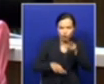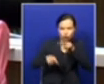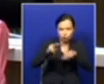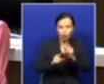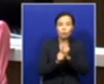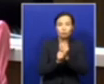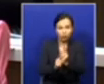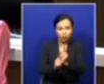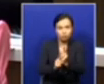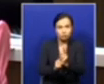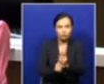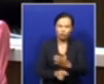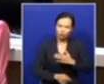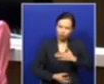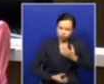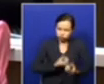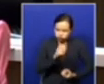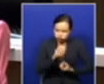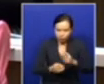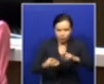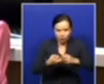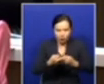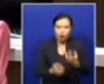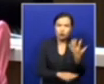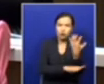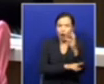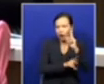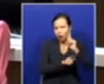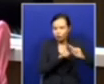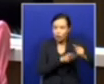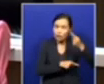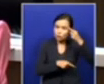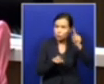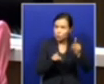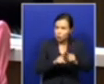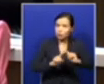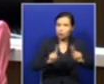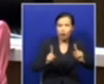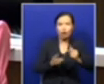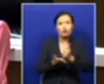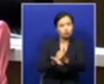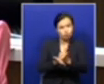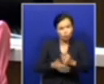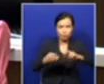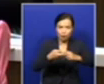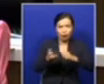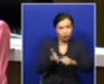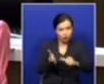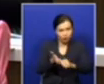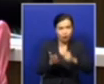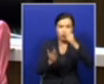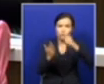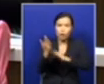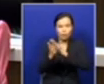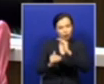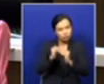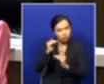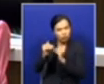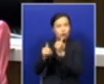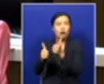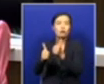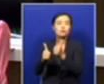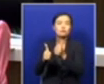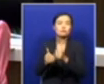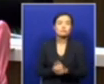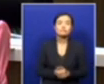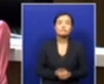บเราสะท้อนปัญหาถ้าสื่อมวลชนหรือว่าคนที่เห็นด้วยหรือไม่เห็นด้วยช่วยกันแก้ไขปัญหาบ้านเมืองมันก็เดินได้ครับ